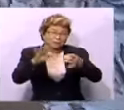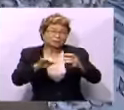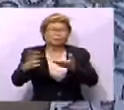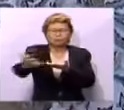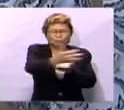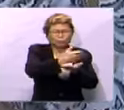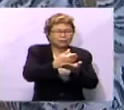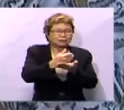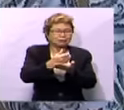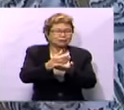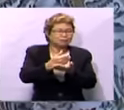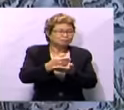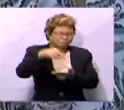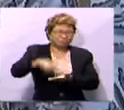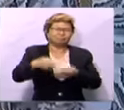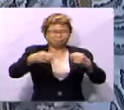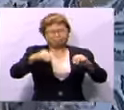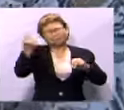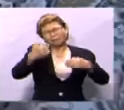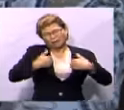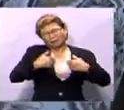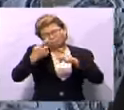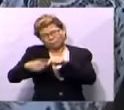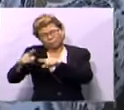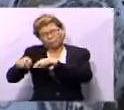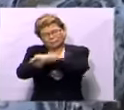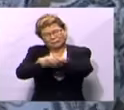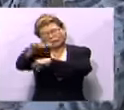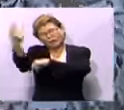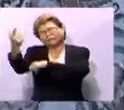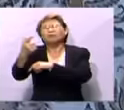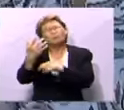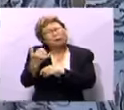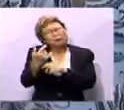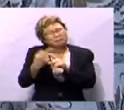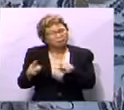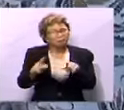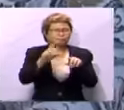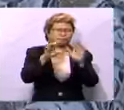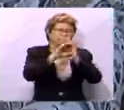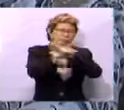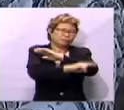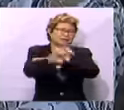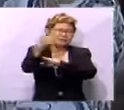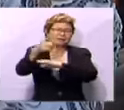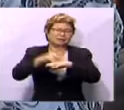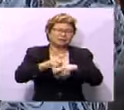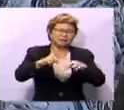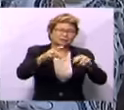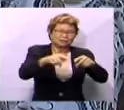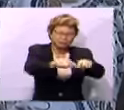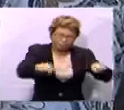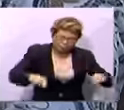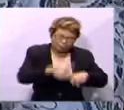Collector Speak dan juga Flea Market yang selalu diadakan di sini berbeza dari negara-negara luar? Seperti di negara lain, dia buat di kawasan lapang,